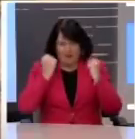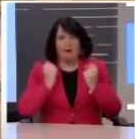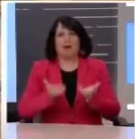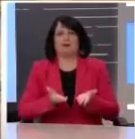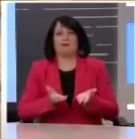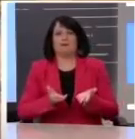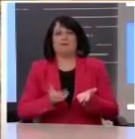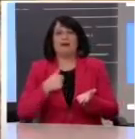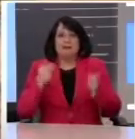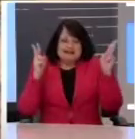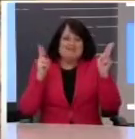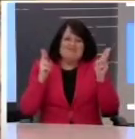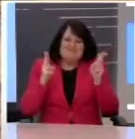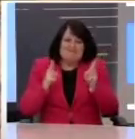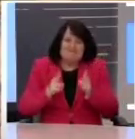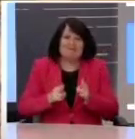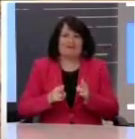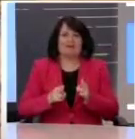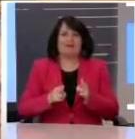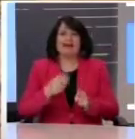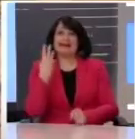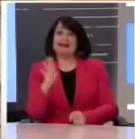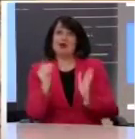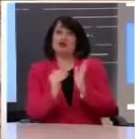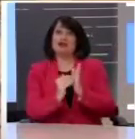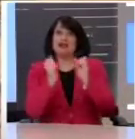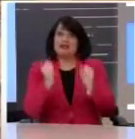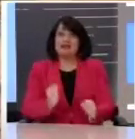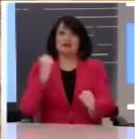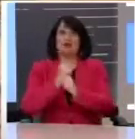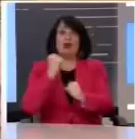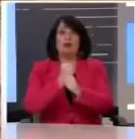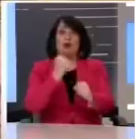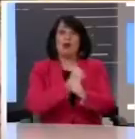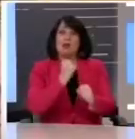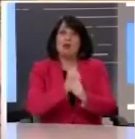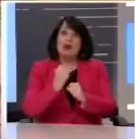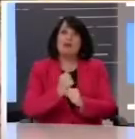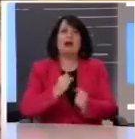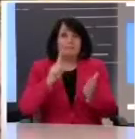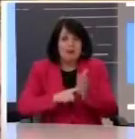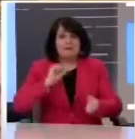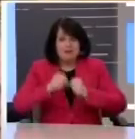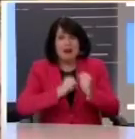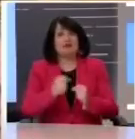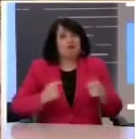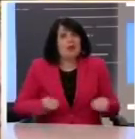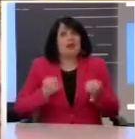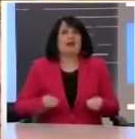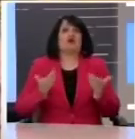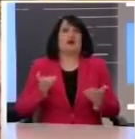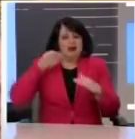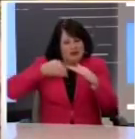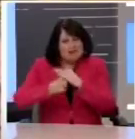την μεγάλη απώλεια. Κερδίθηκαν 400.000 θέσεις εργασίας. Χρειάζεται να δώσουμε μάχη και θα δώσουμε μάχη για να βγει η χώρα